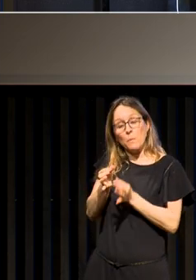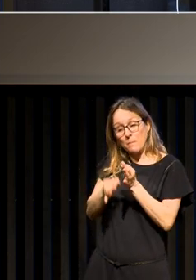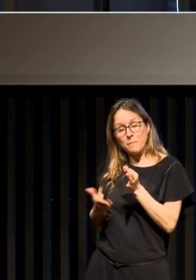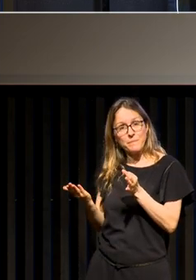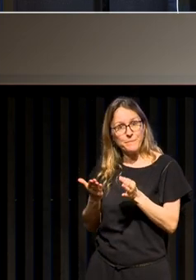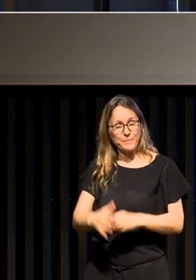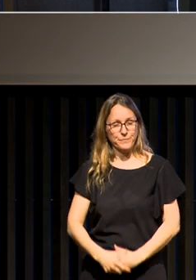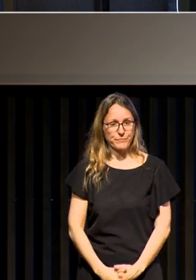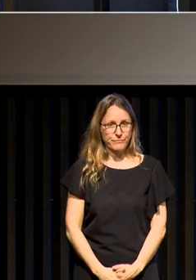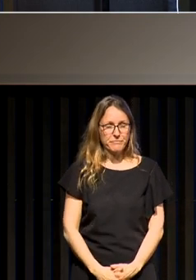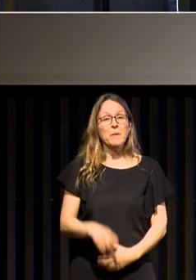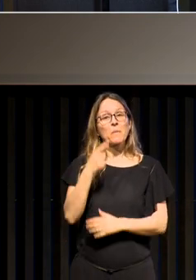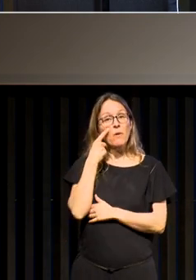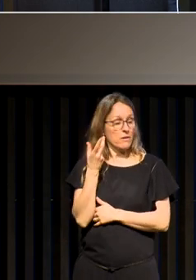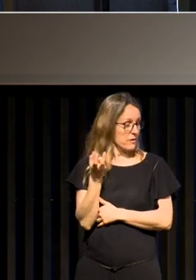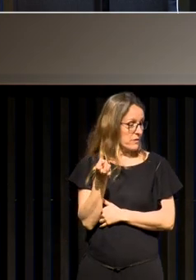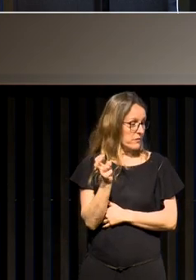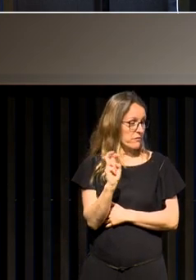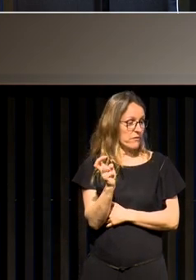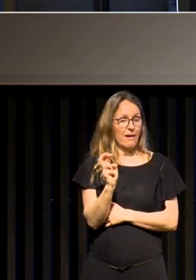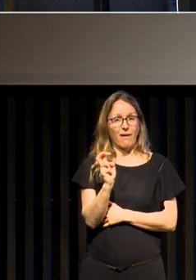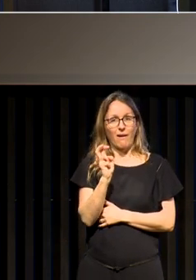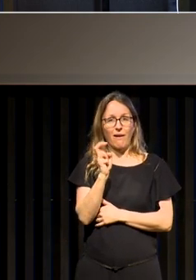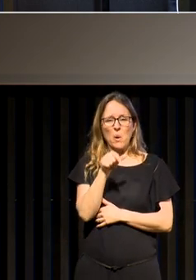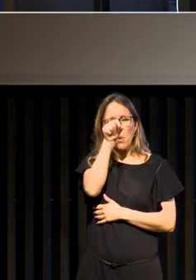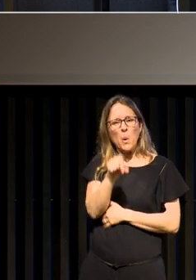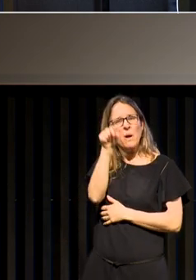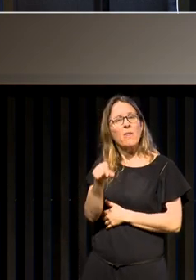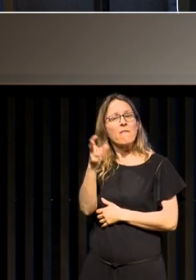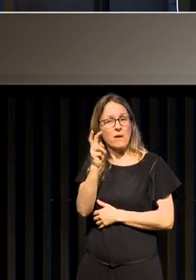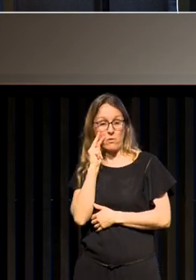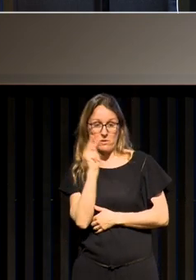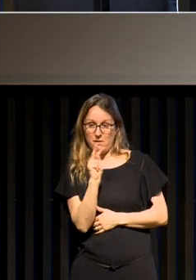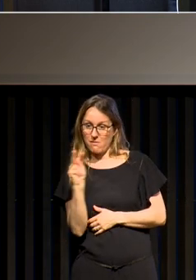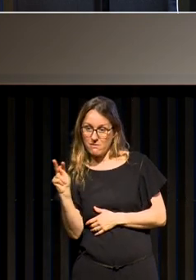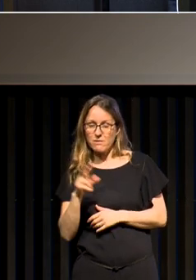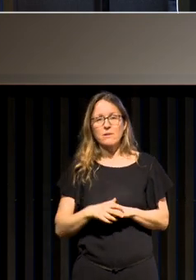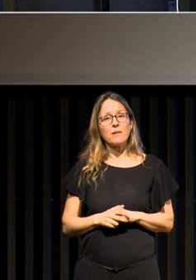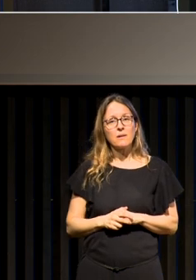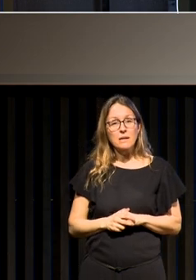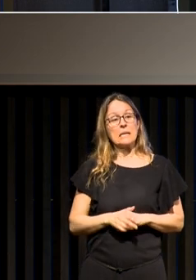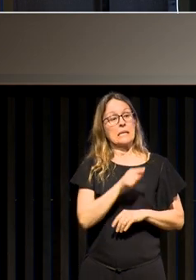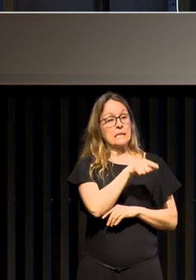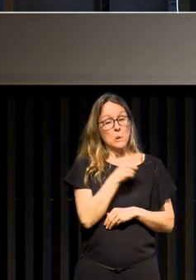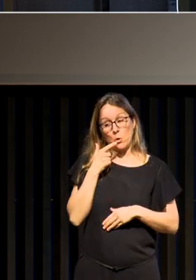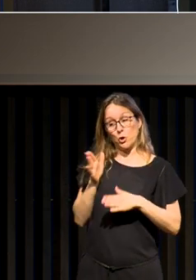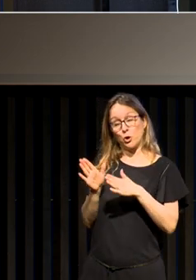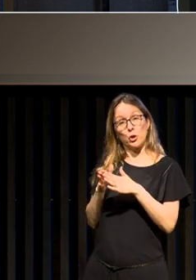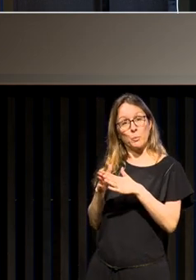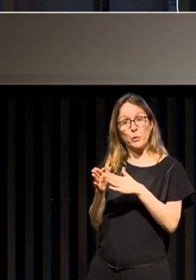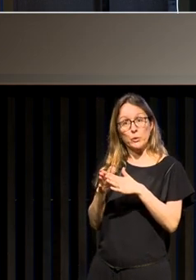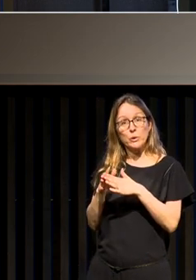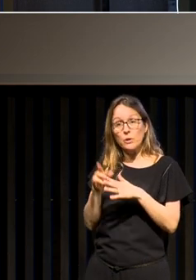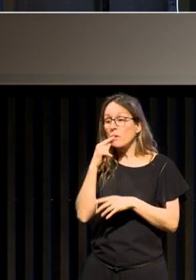bien, voici en vert, ne regardez que les colonnes en vert, les demandes de recours pour don